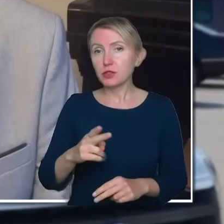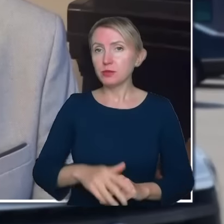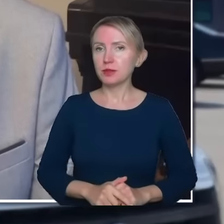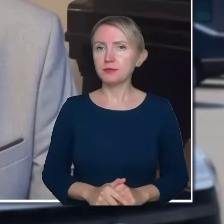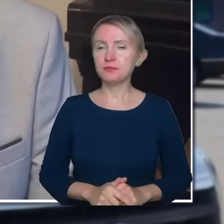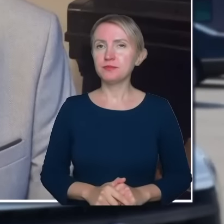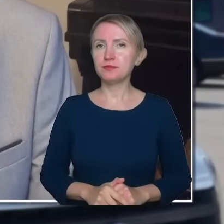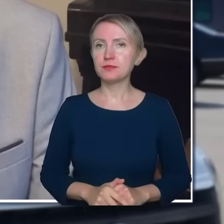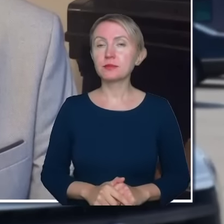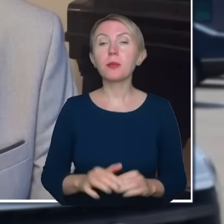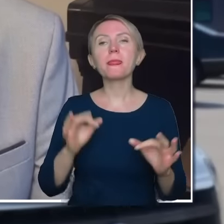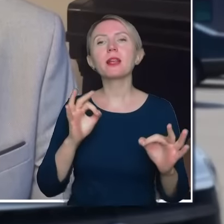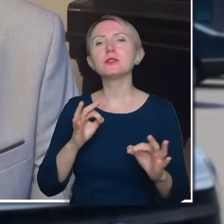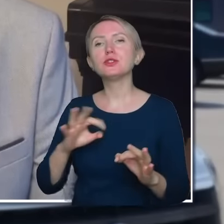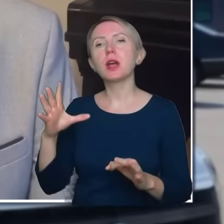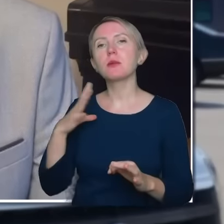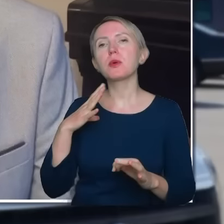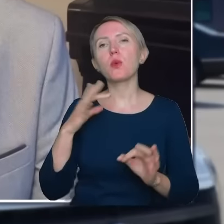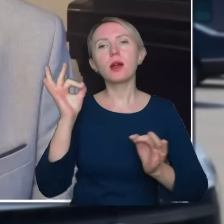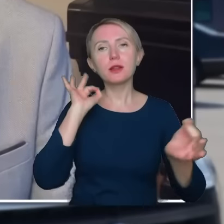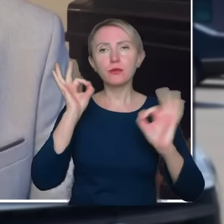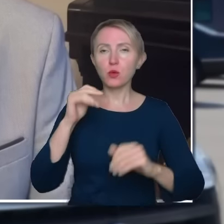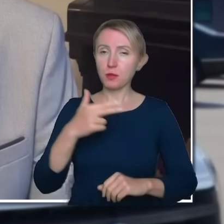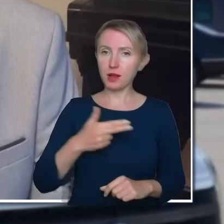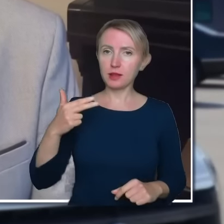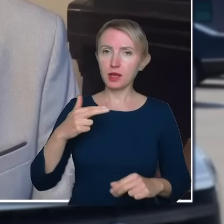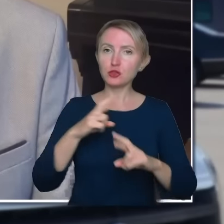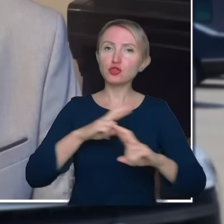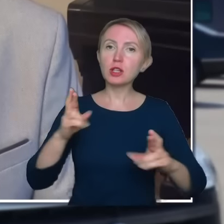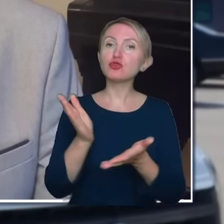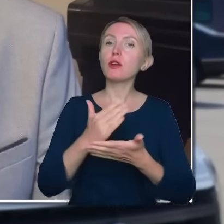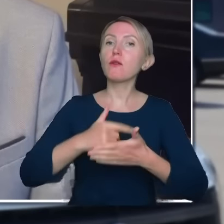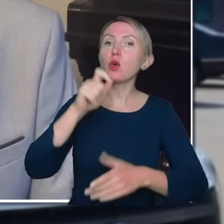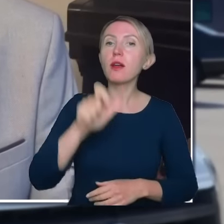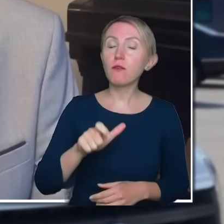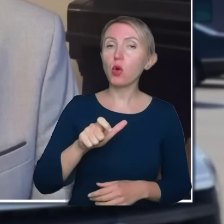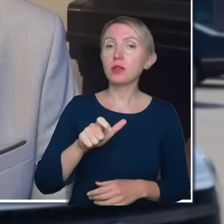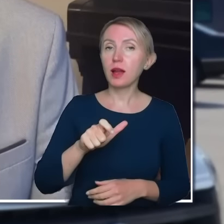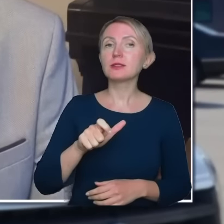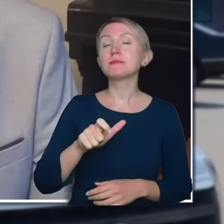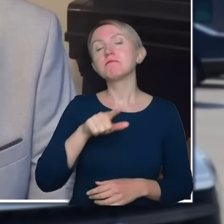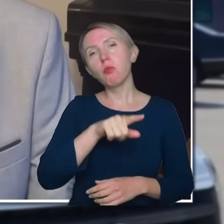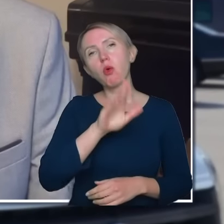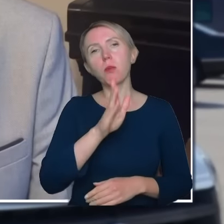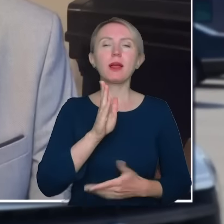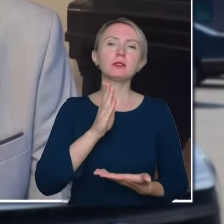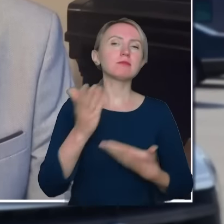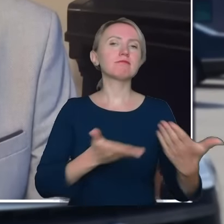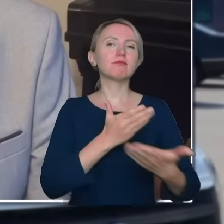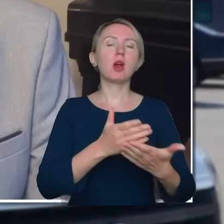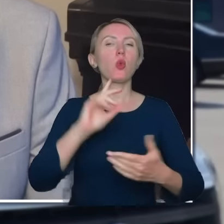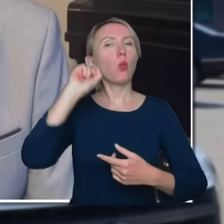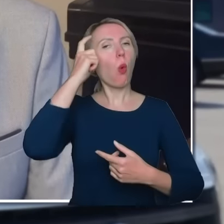dopiero dzisiaj pojawiła się informacja od rzecznika wojewody, że wojewoda wystąpił do głównego